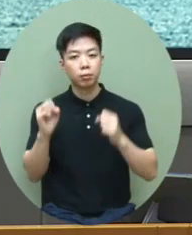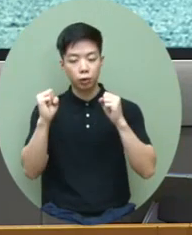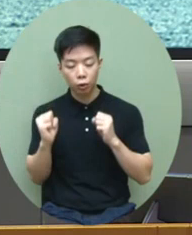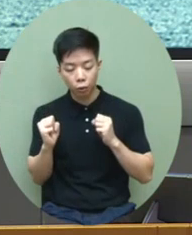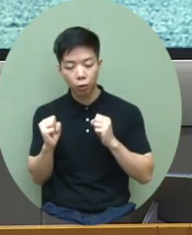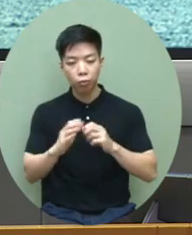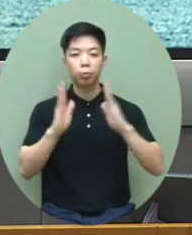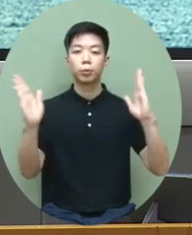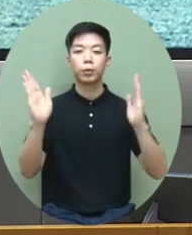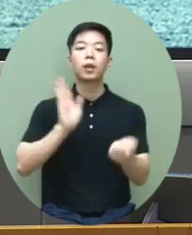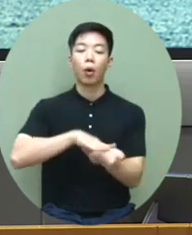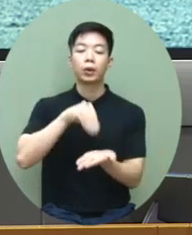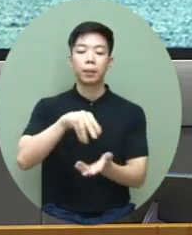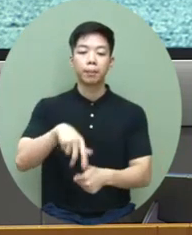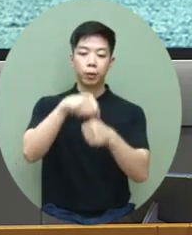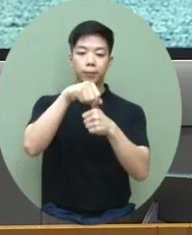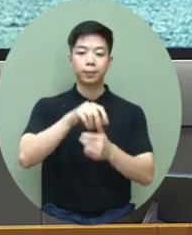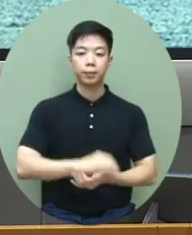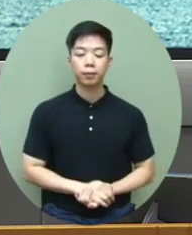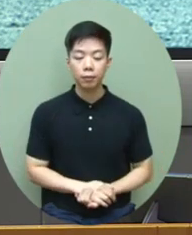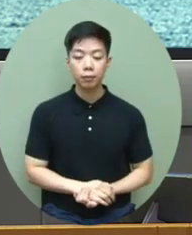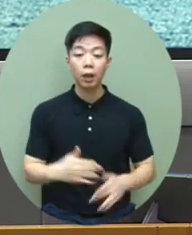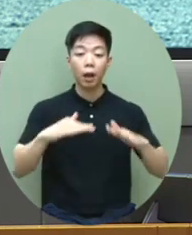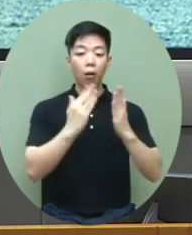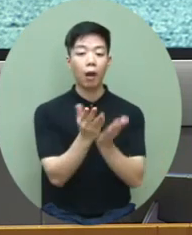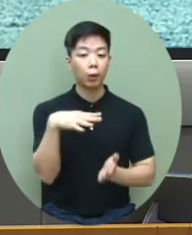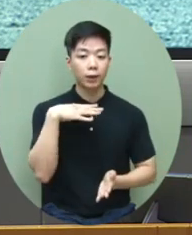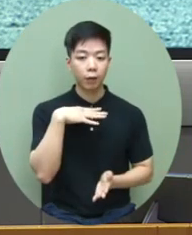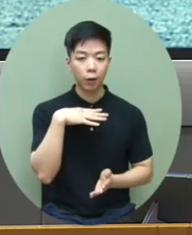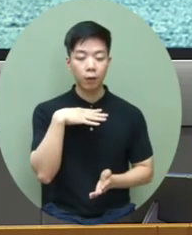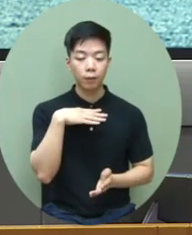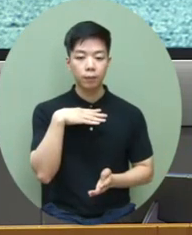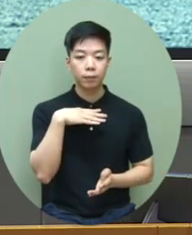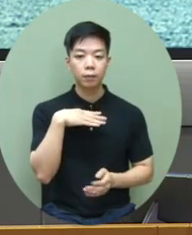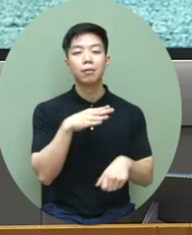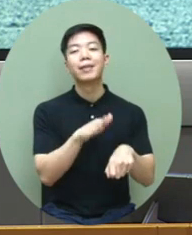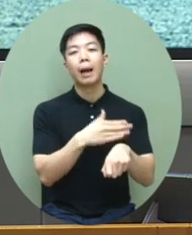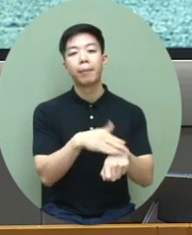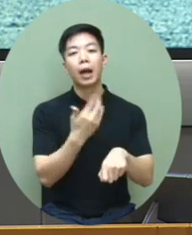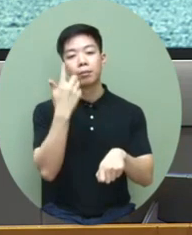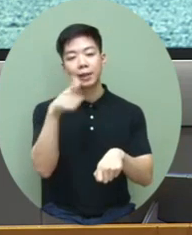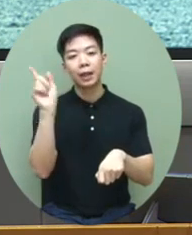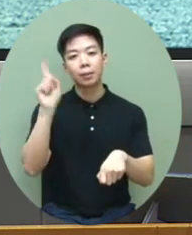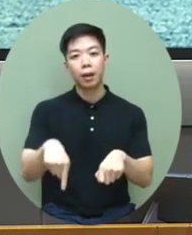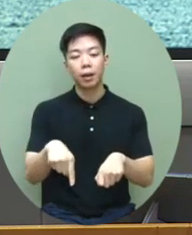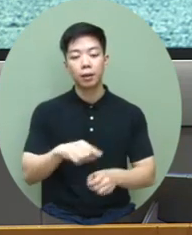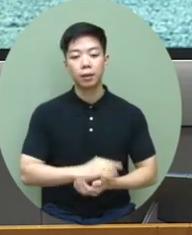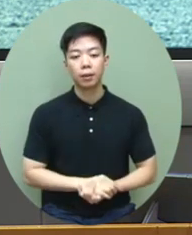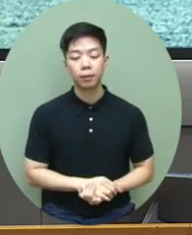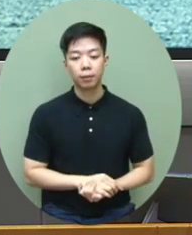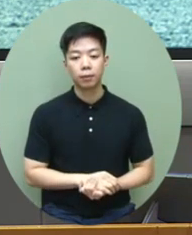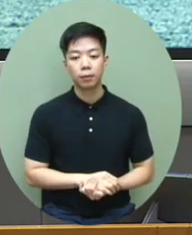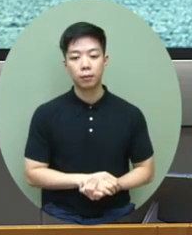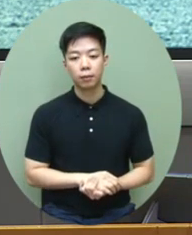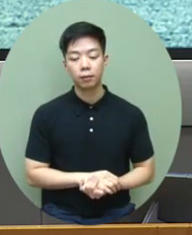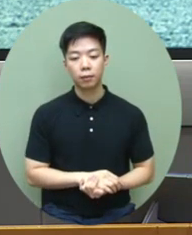學校嗰度，我諗我哋要再即係啱啱都係新嘅決策啦，咁我哋都